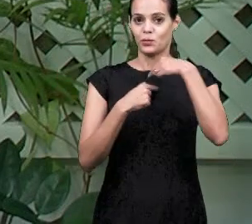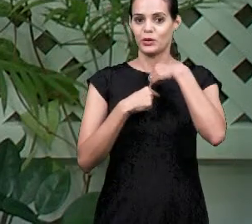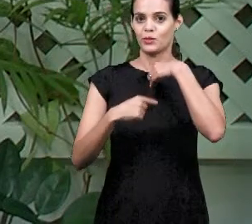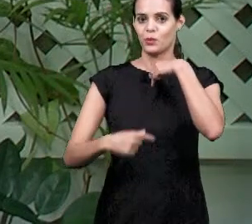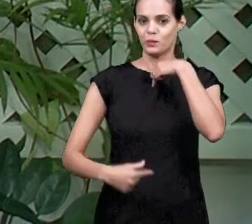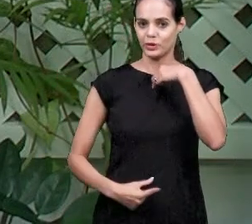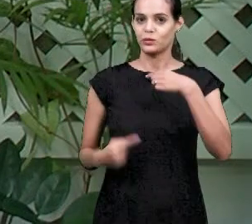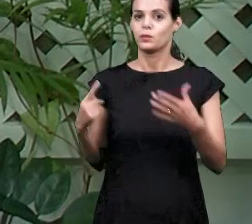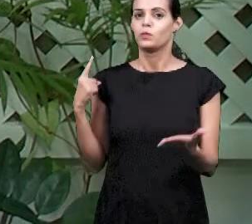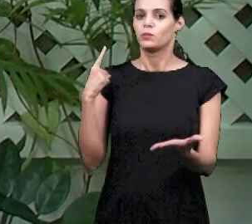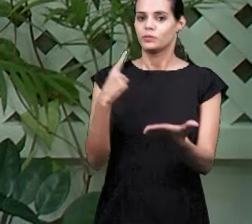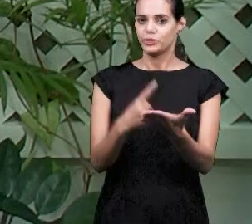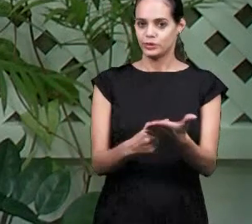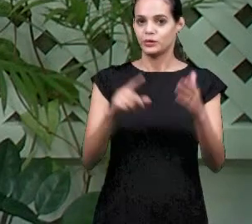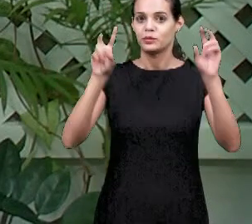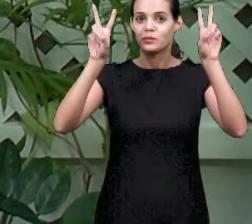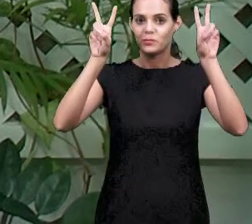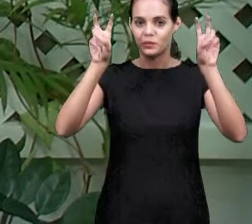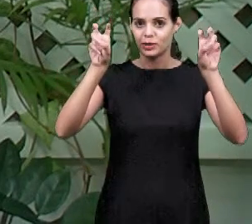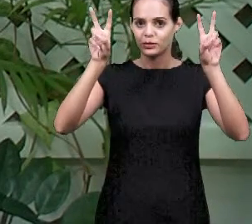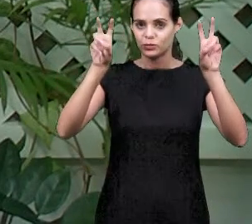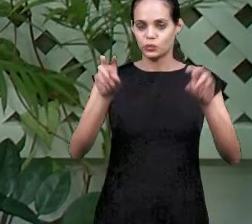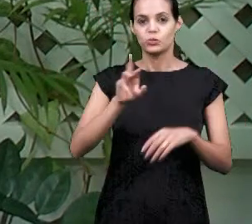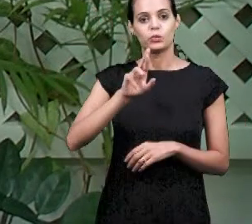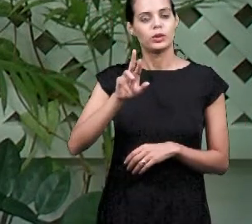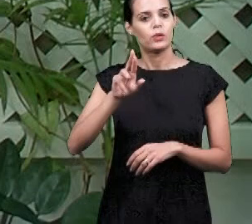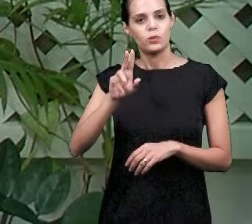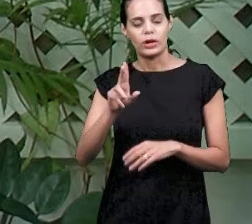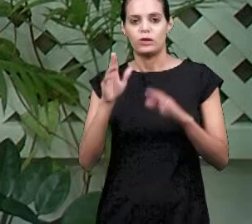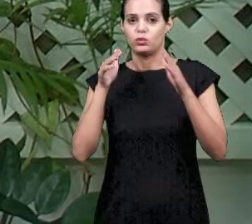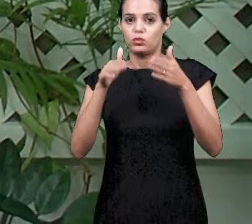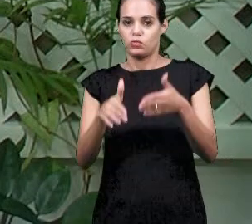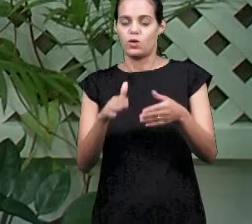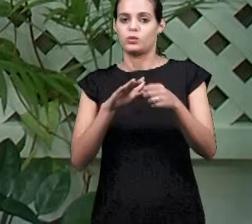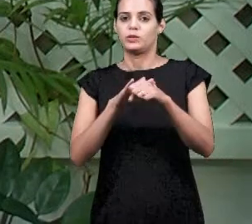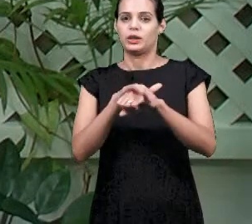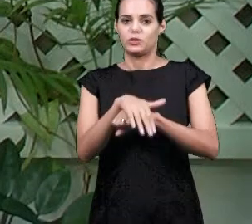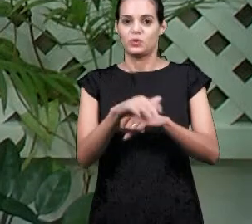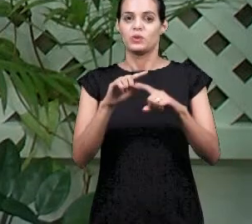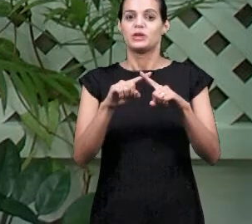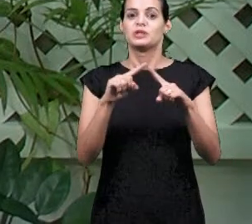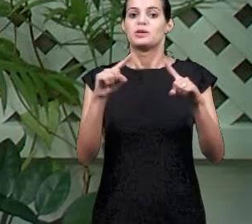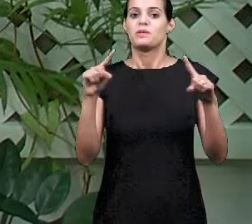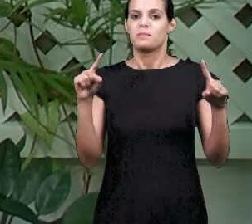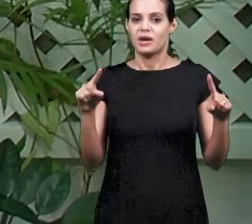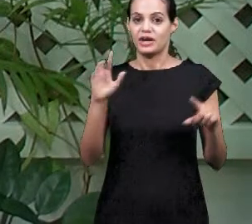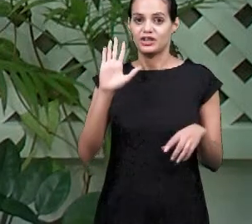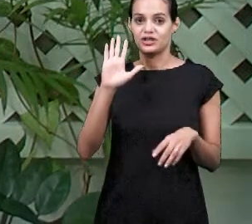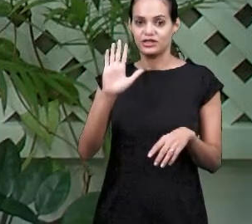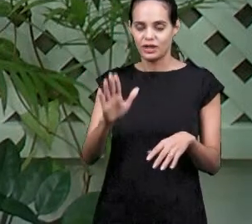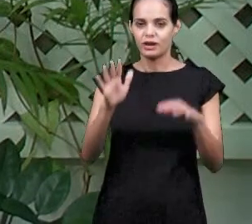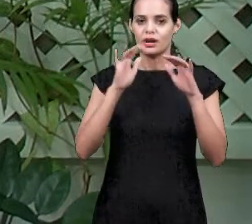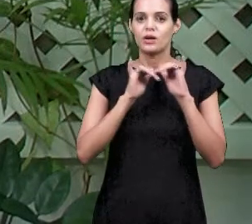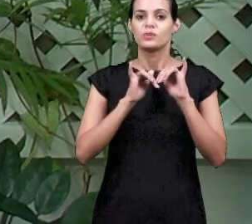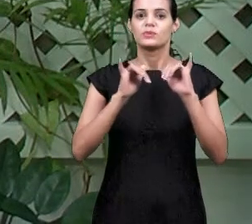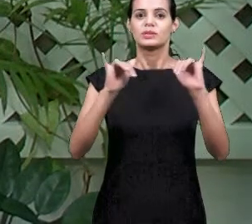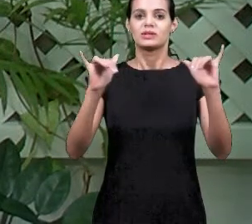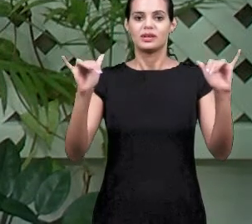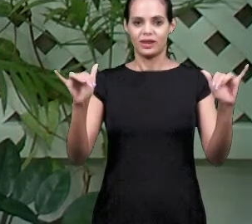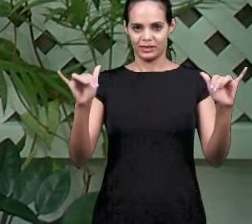dans cette marche pour la gloire et l'honneur du nom du Seigneur Jésus. Ce soir, dans le culte du soir, nous